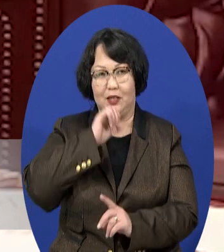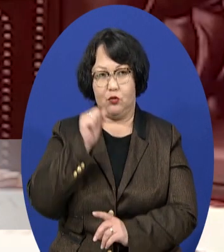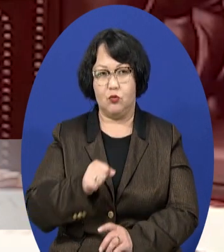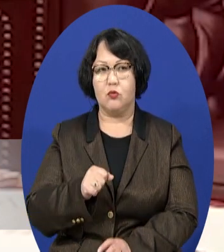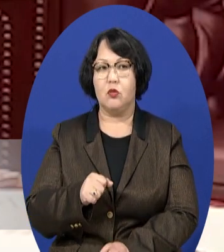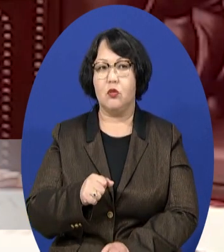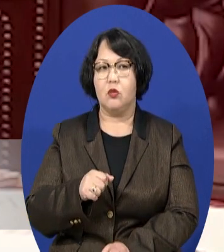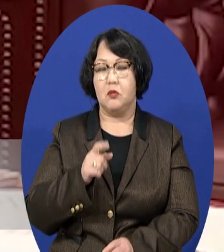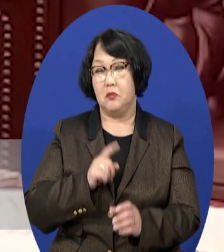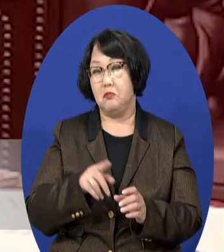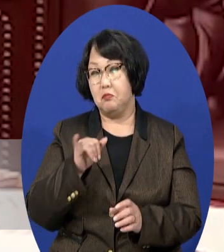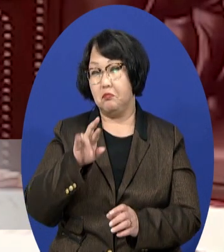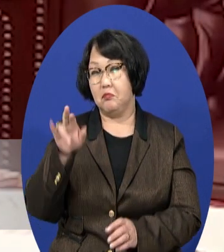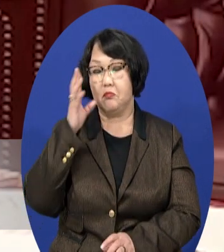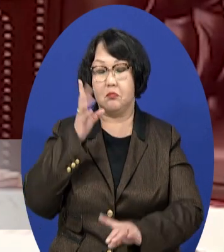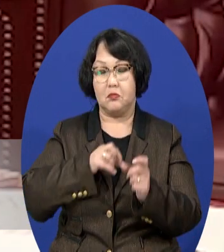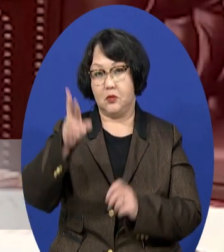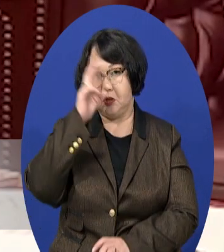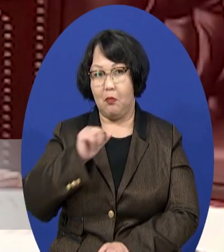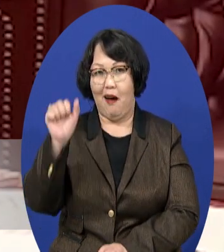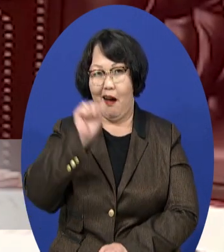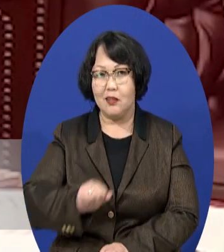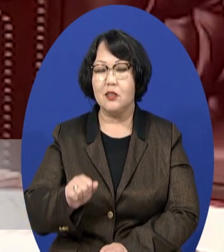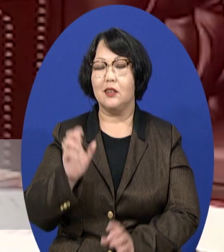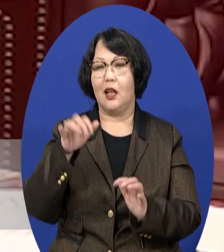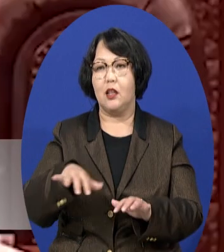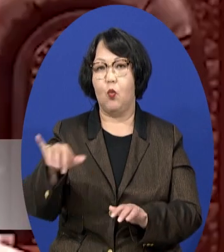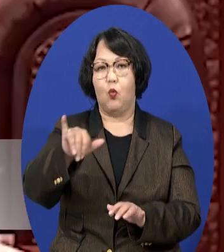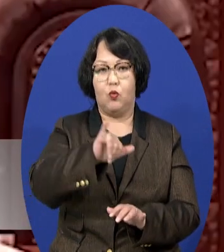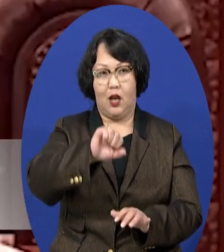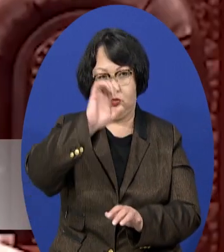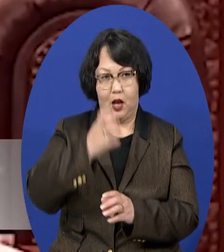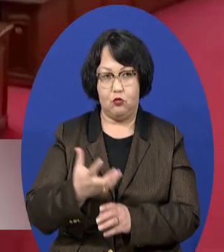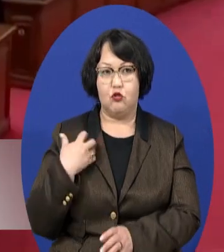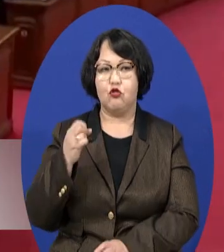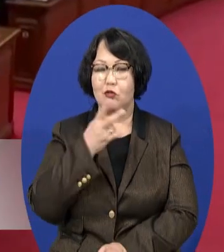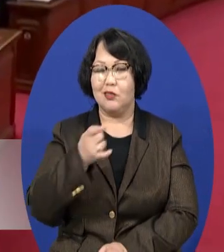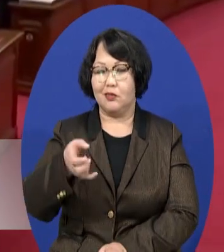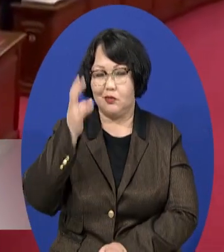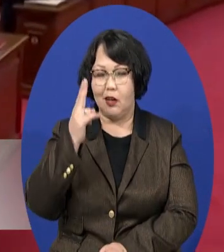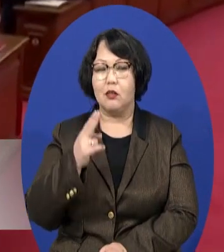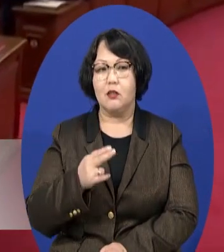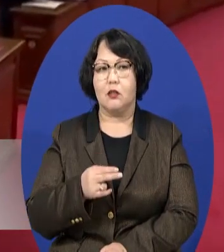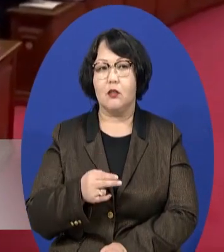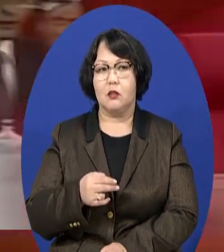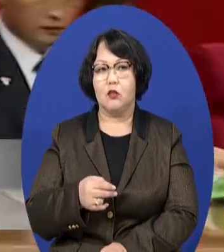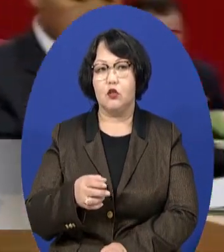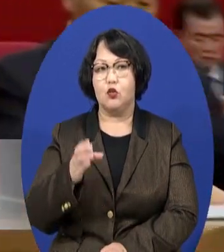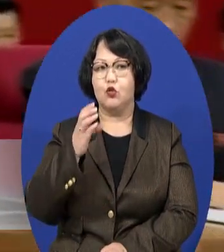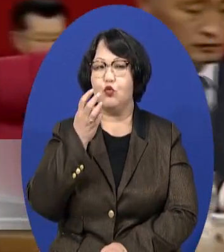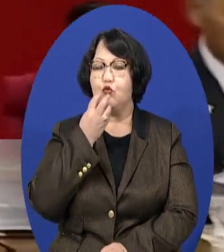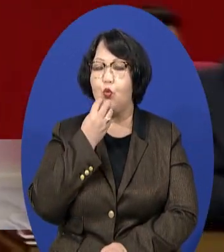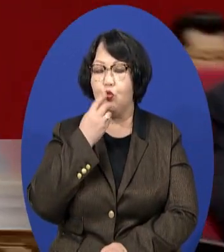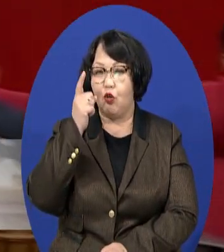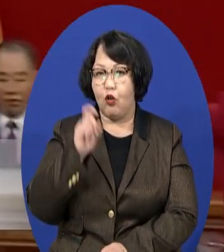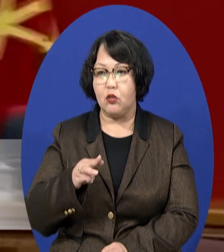Кюдук Японы гадаад хэргийн яамны Ази далайн орнуудын асуудлыг хариуцсан ерхий захирал Такихоро Фанакошинар Сөүл хотод даваа